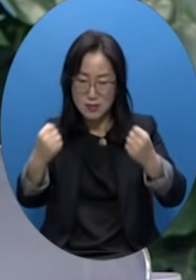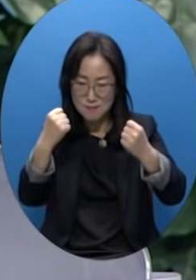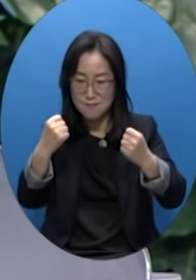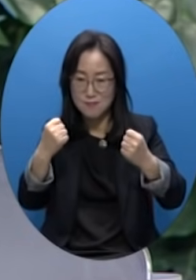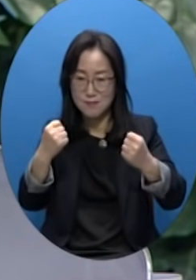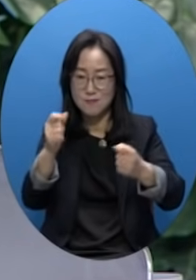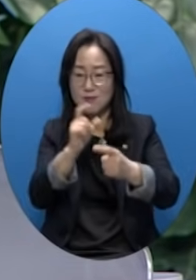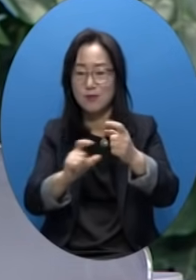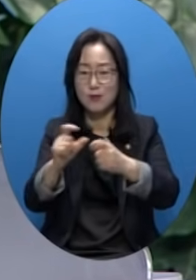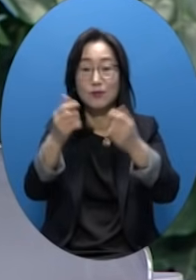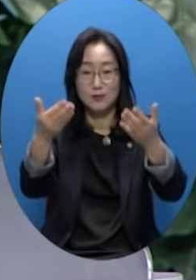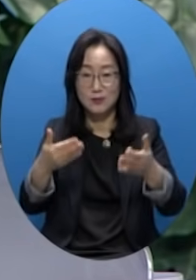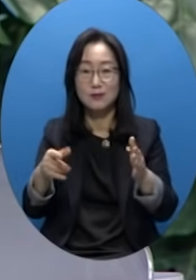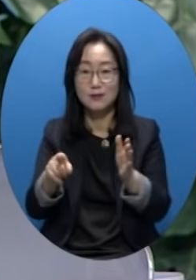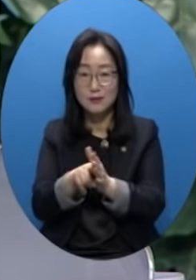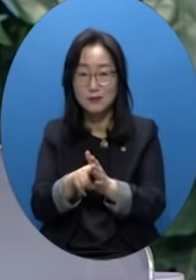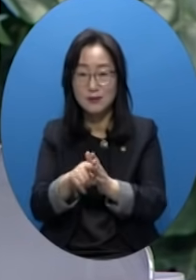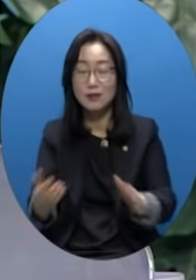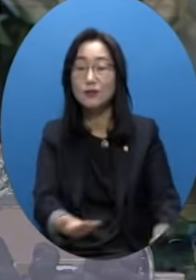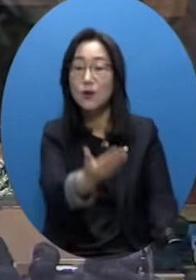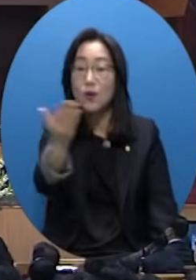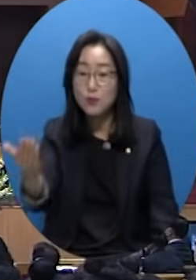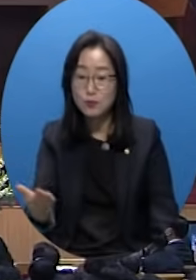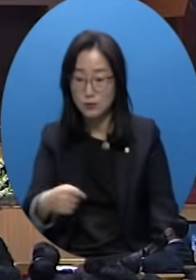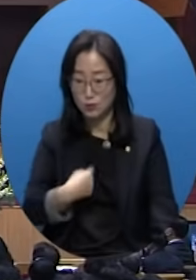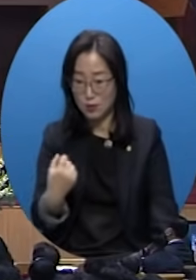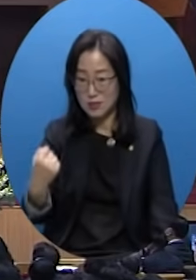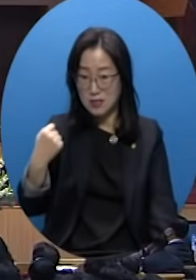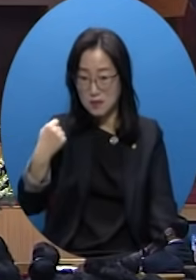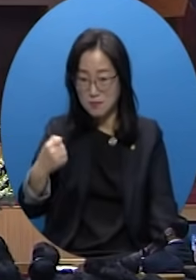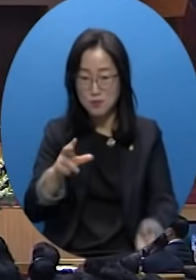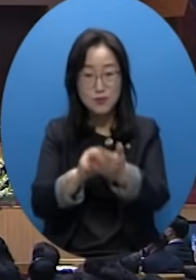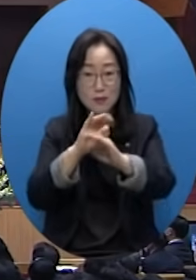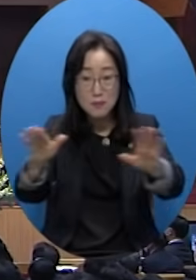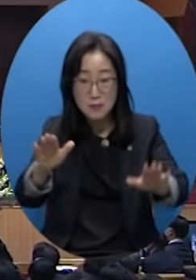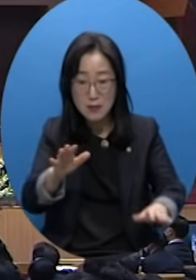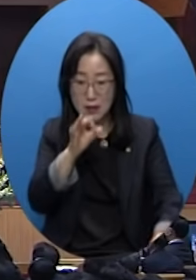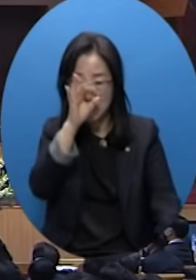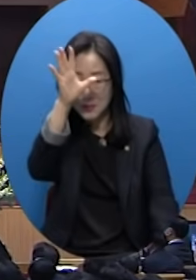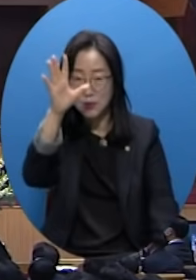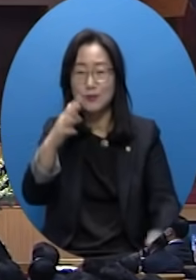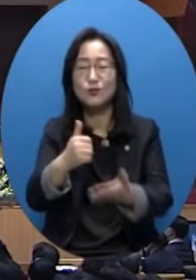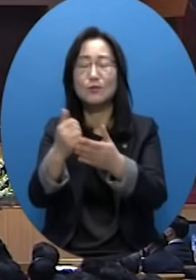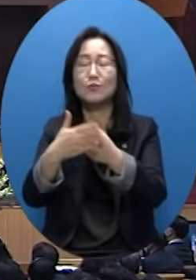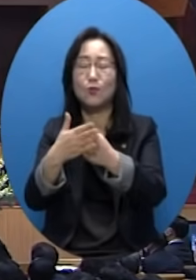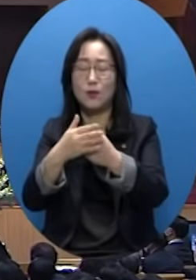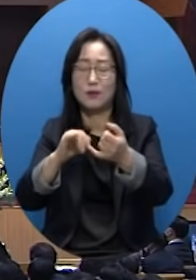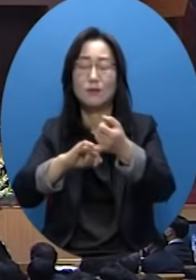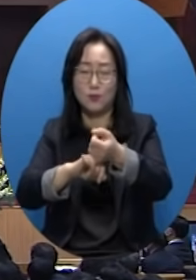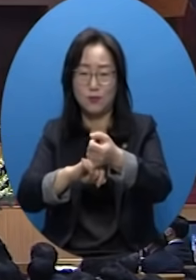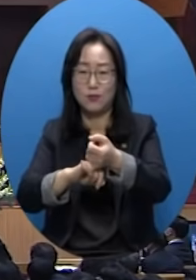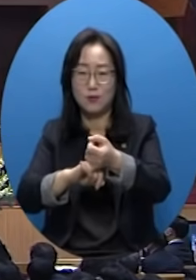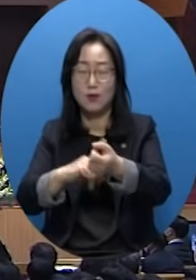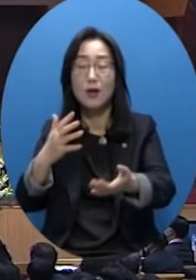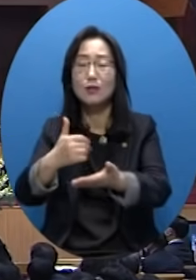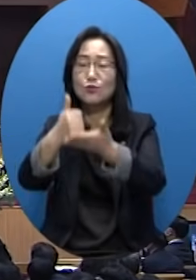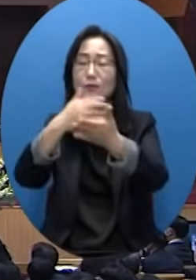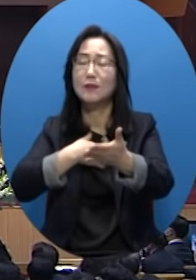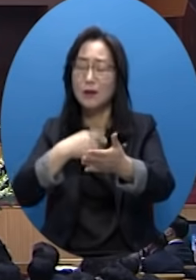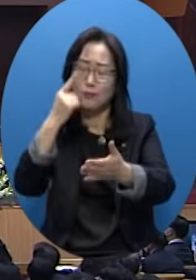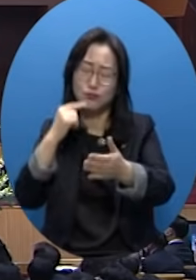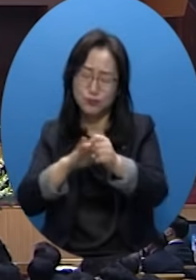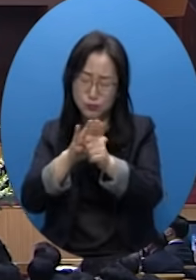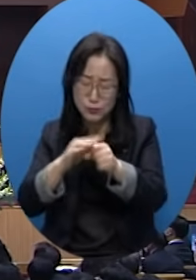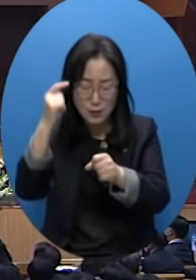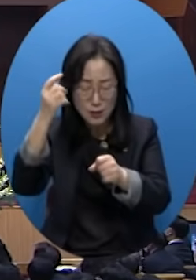여 주신 것입니다 여러분 여러분의 스스로 힘으로 문제를 해결 할 수 없습니다 취미도 와 취하 만드는 것입니다 집 나를 비선형